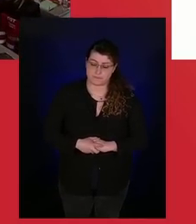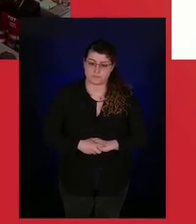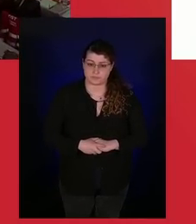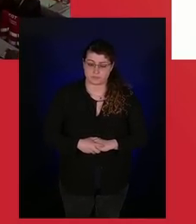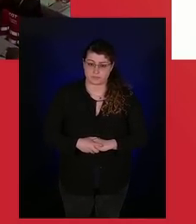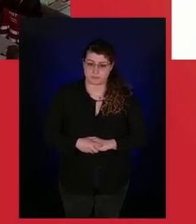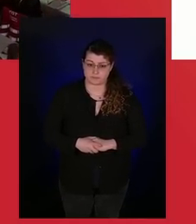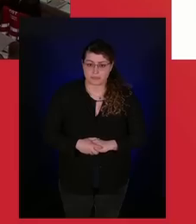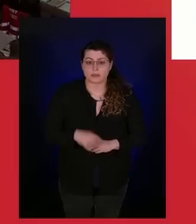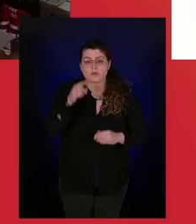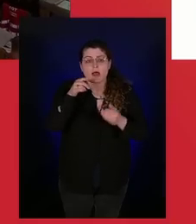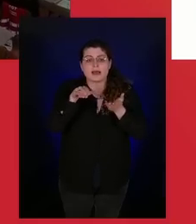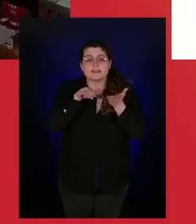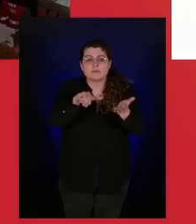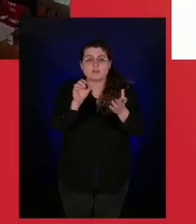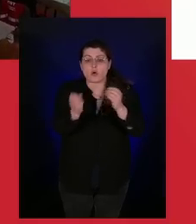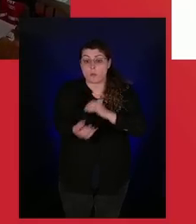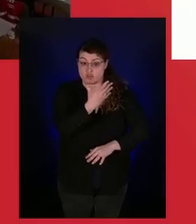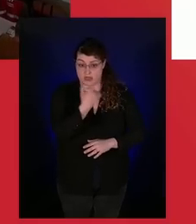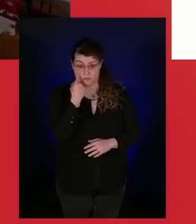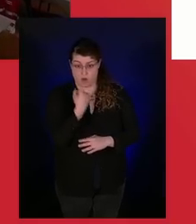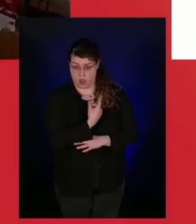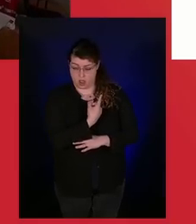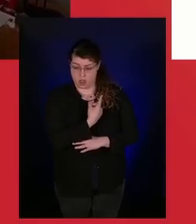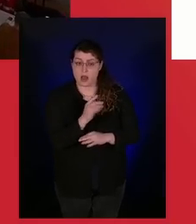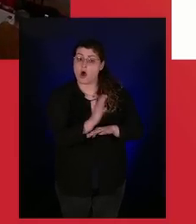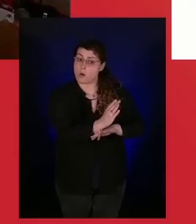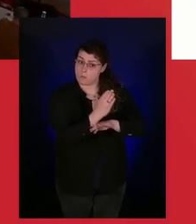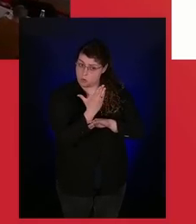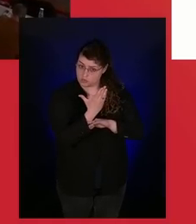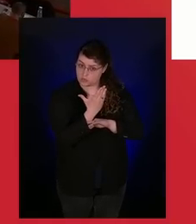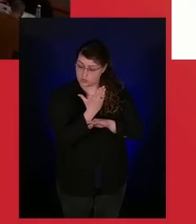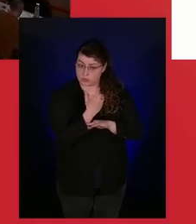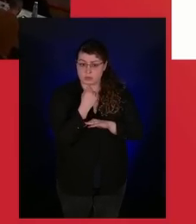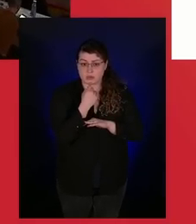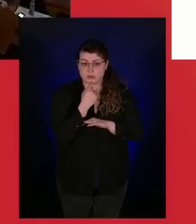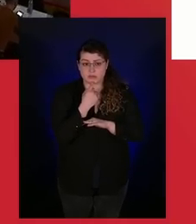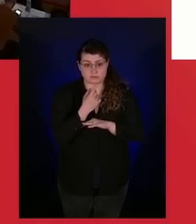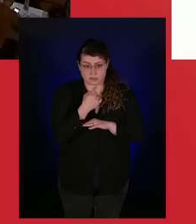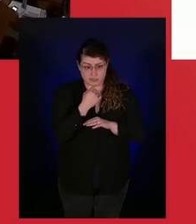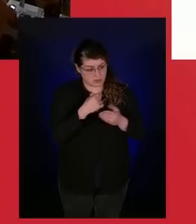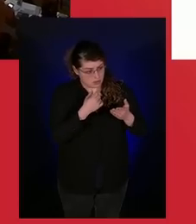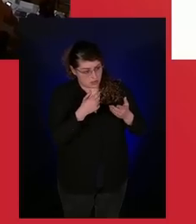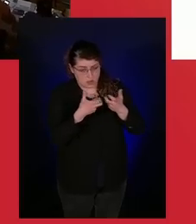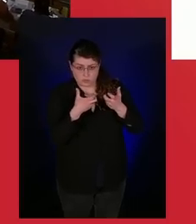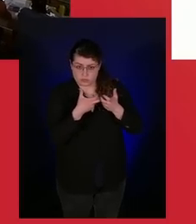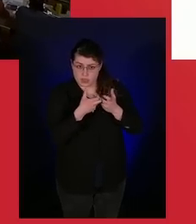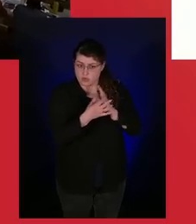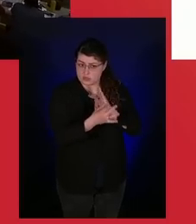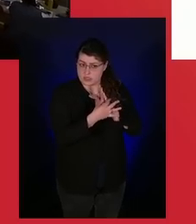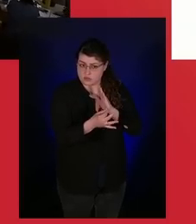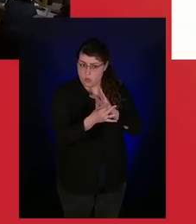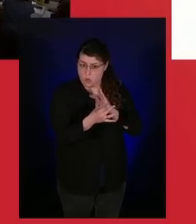La simulation projetée a pour but de mettre en évidence que la non-application du taux de cotisation